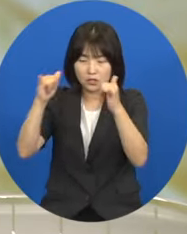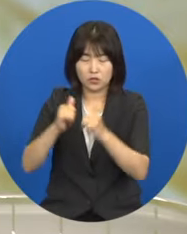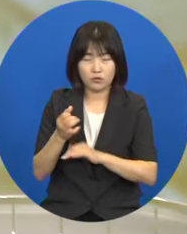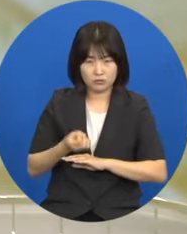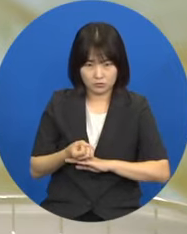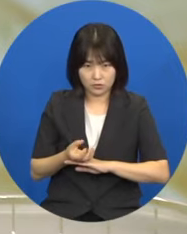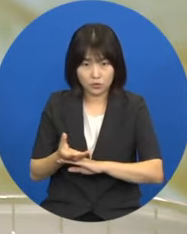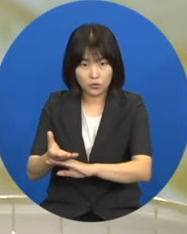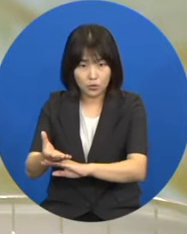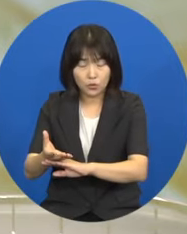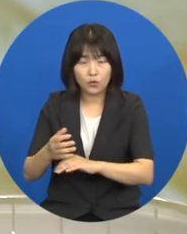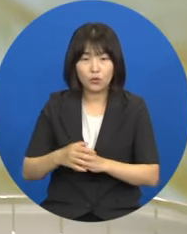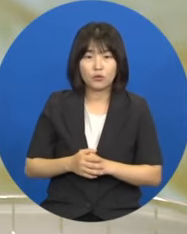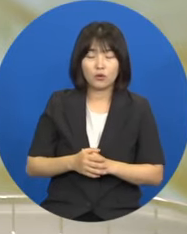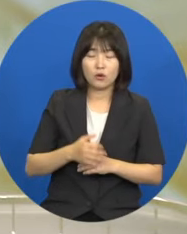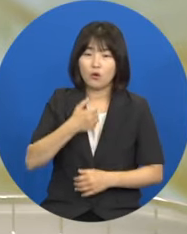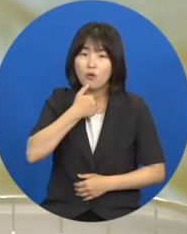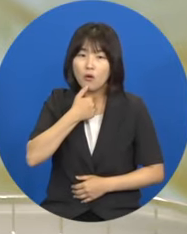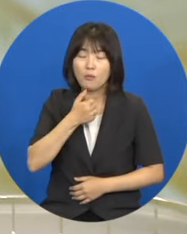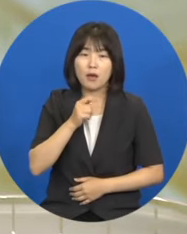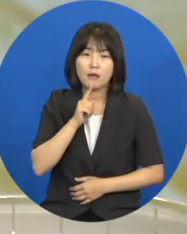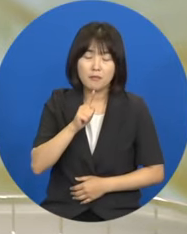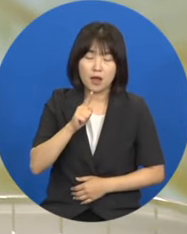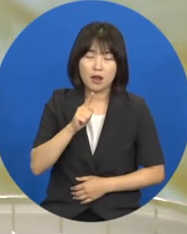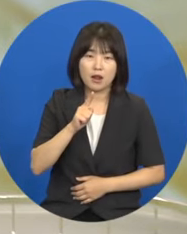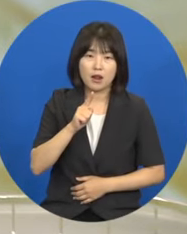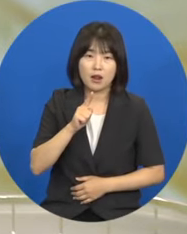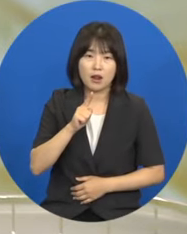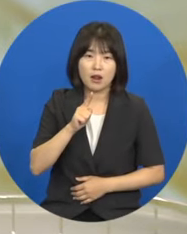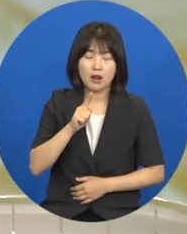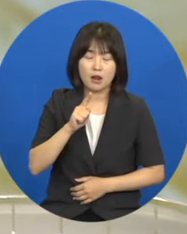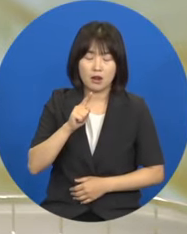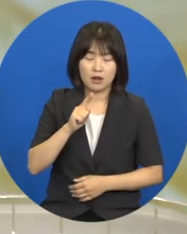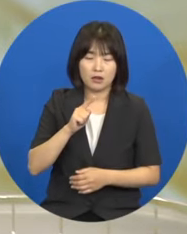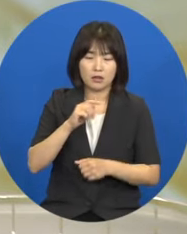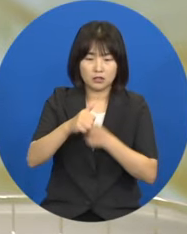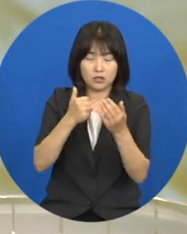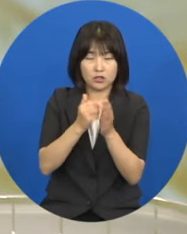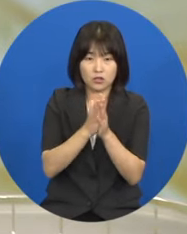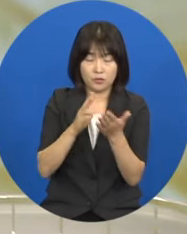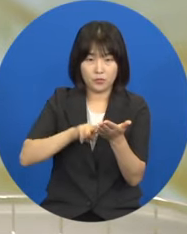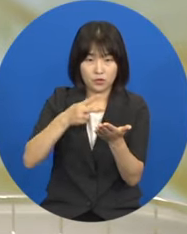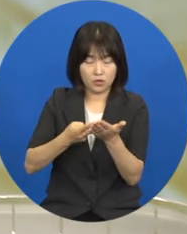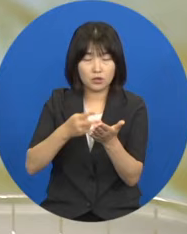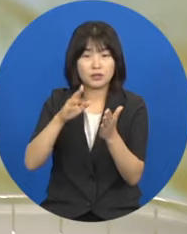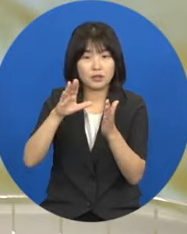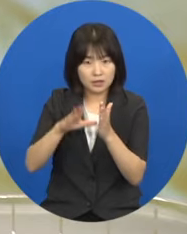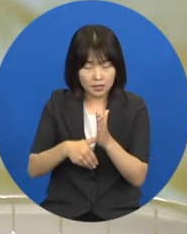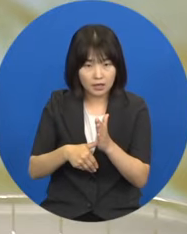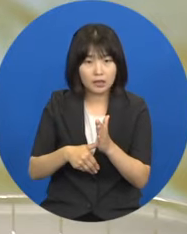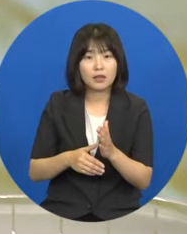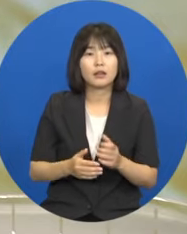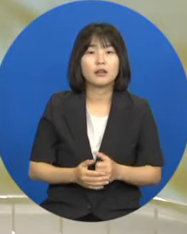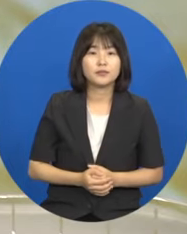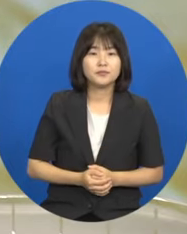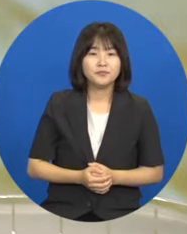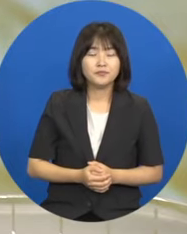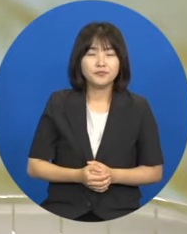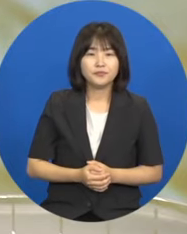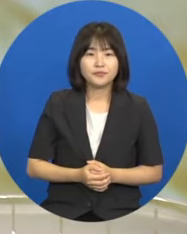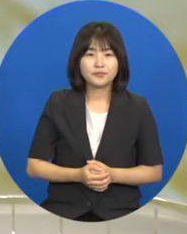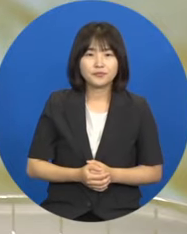로마의 언어인 라틴어로 성경이 번역될 때 이 푸뉴마라고 하는 의미가 단어가 스피리투알리타스라고 하는